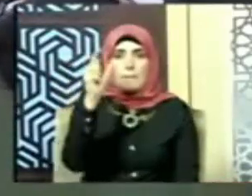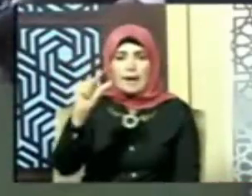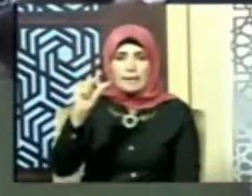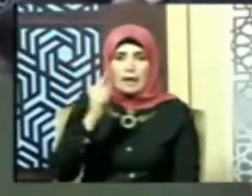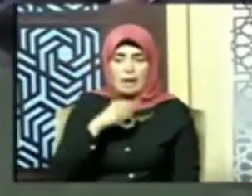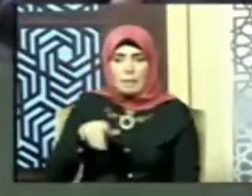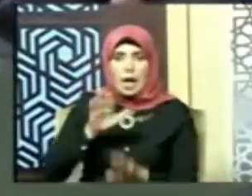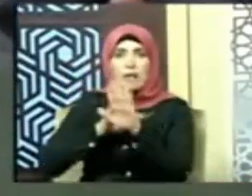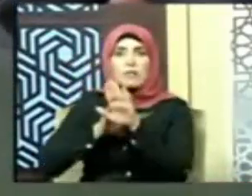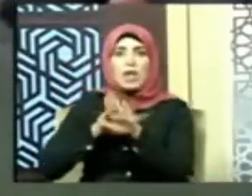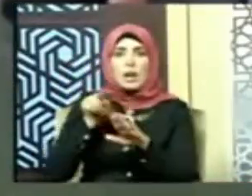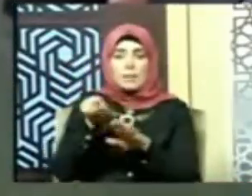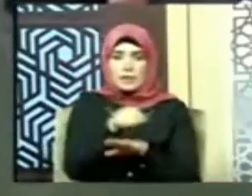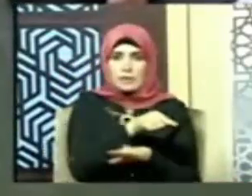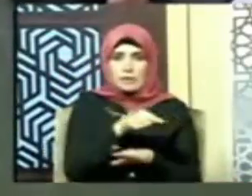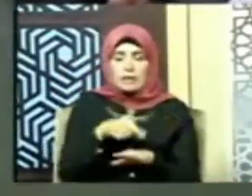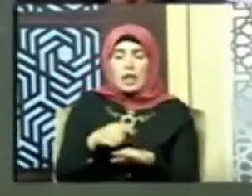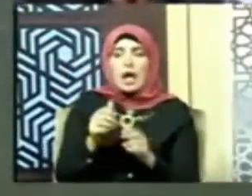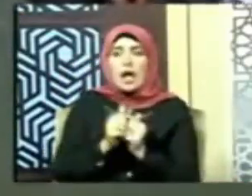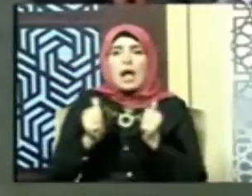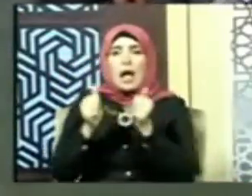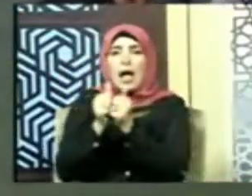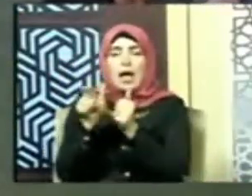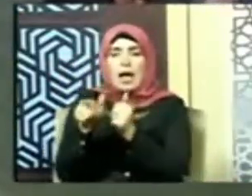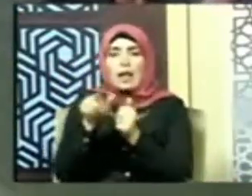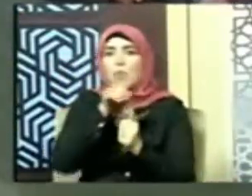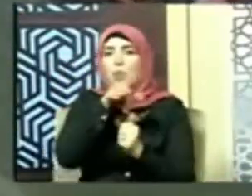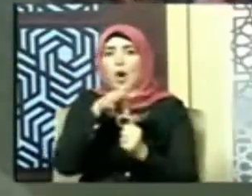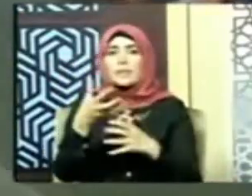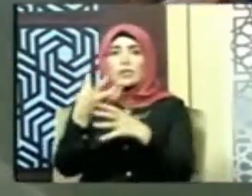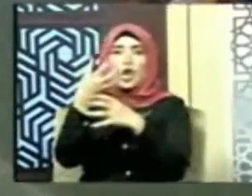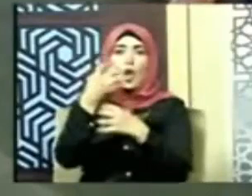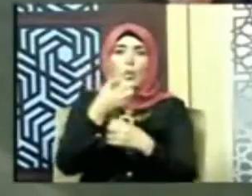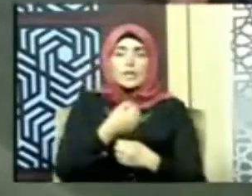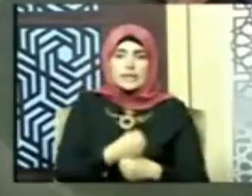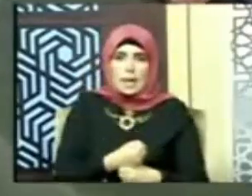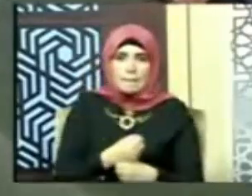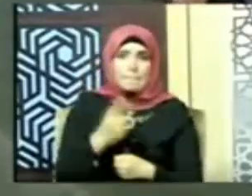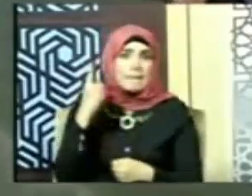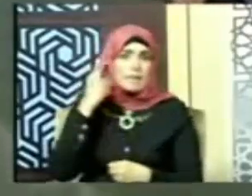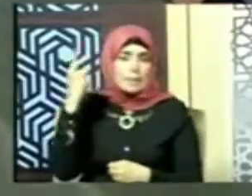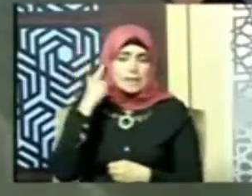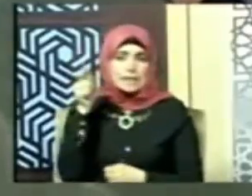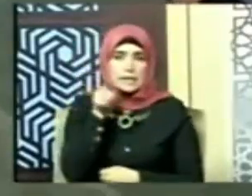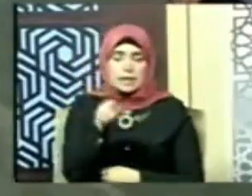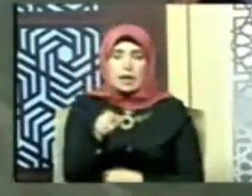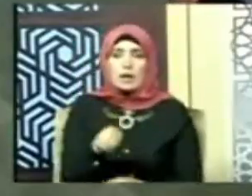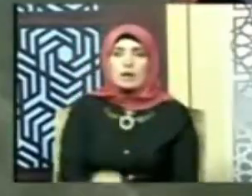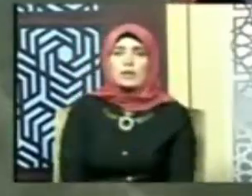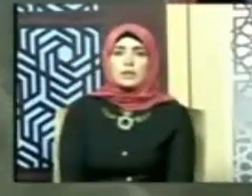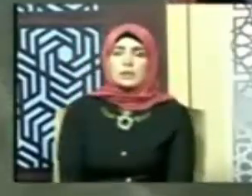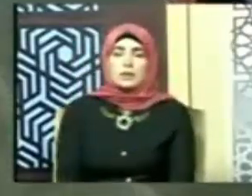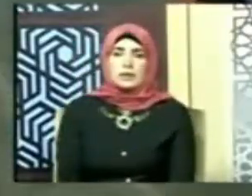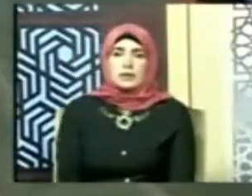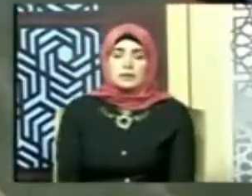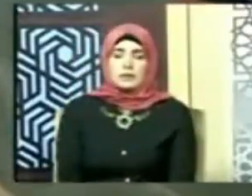مدينة سيدنا رسول الله صلى الله عليه وسلم،